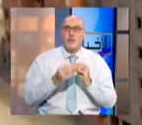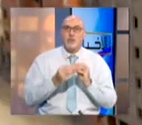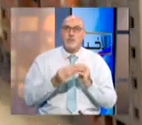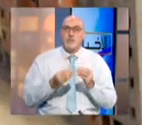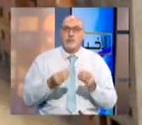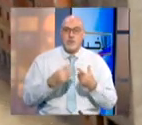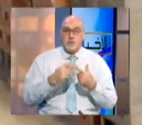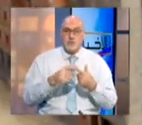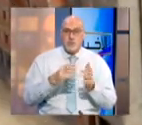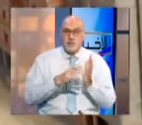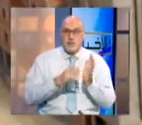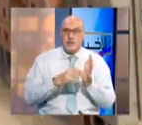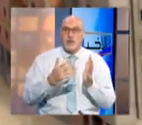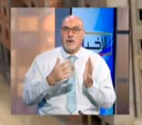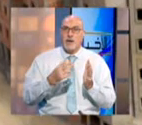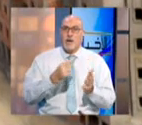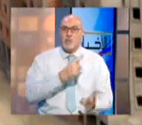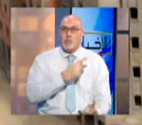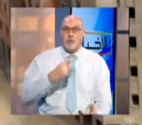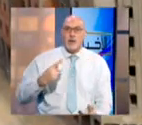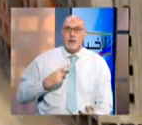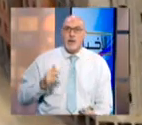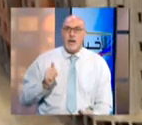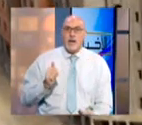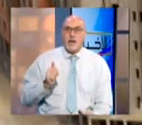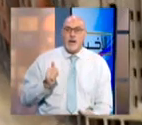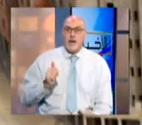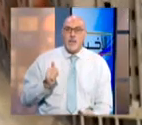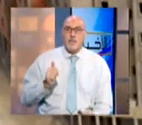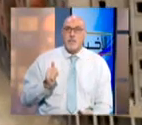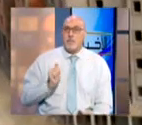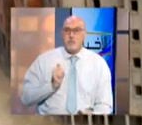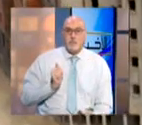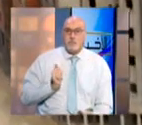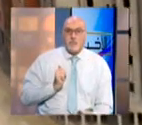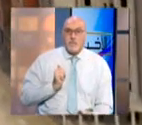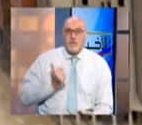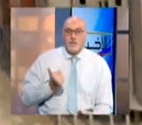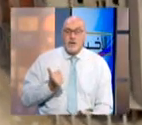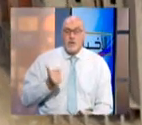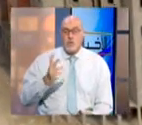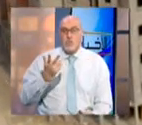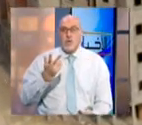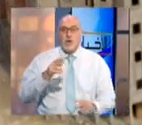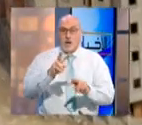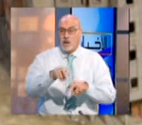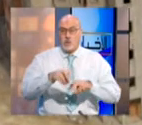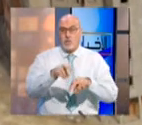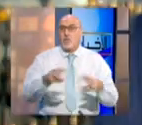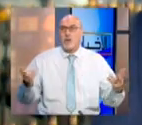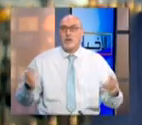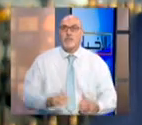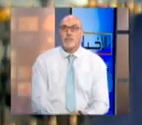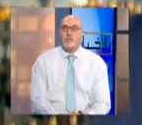بطبيعه عقاريه ذات املاك عموميه لكن ذات طبيعه فلاحيه. قمنا بتنصيب لجنه